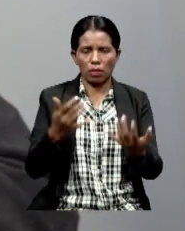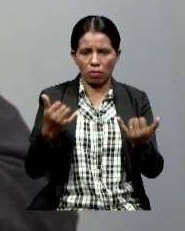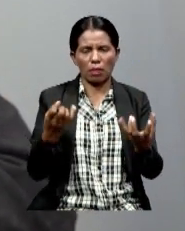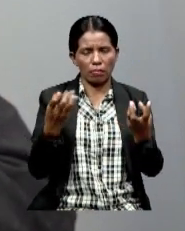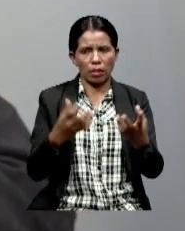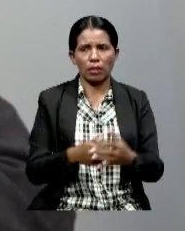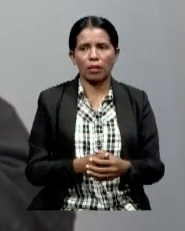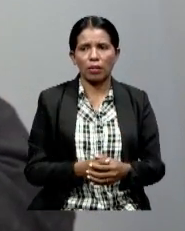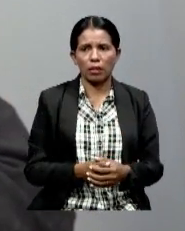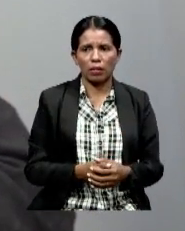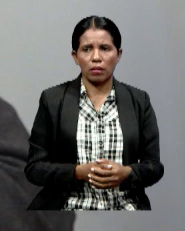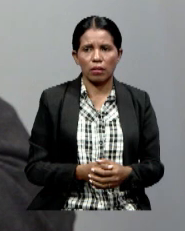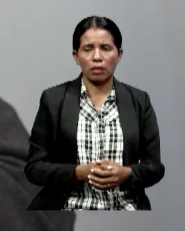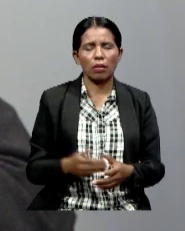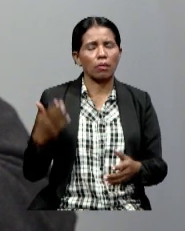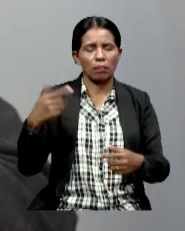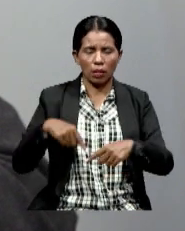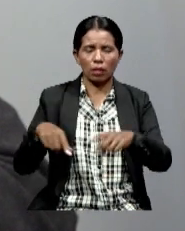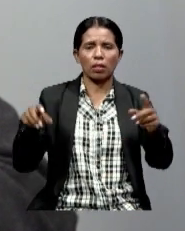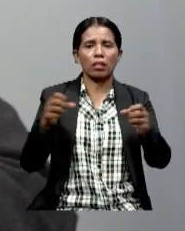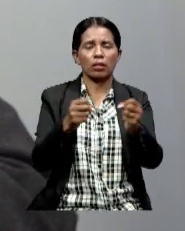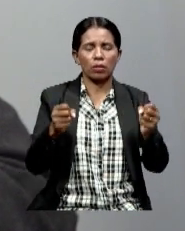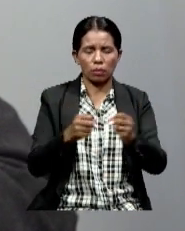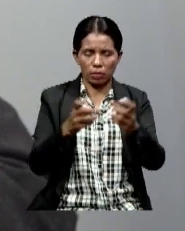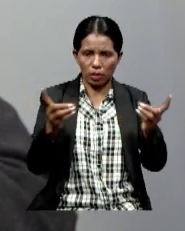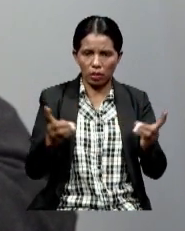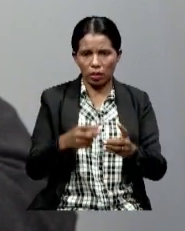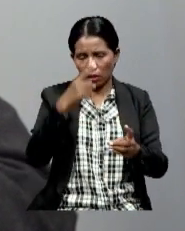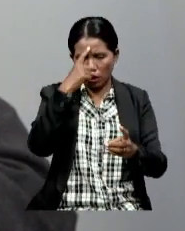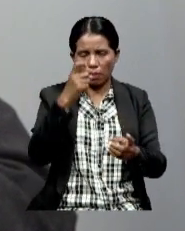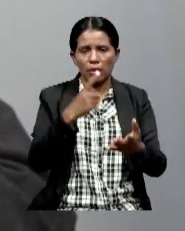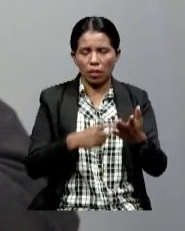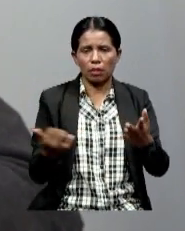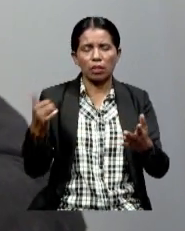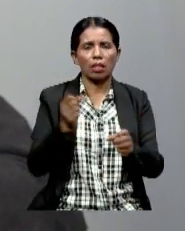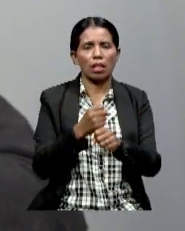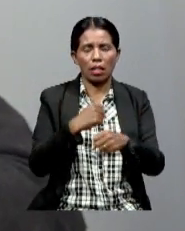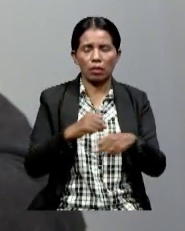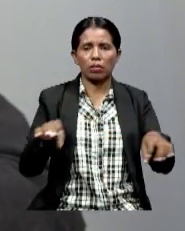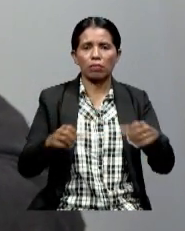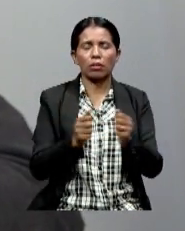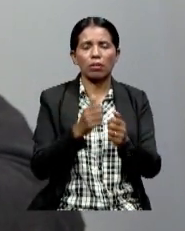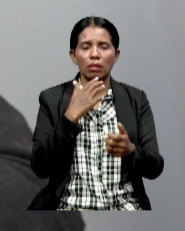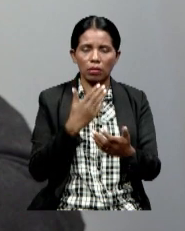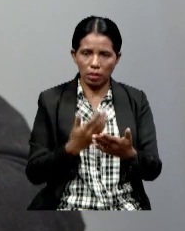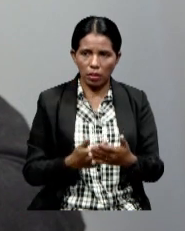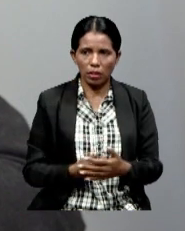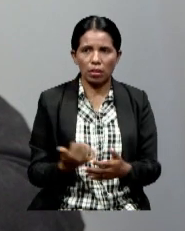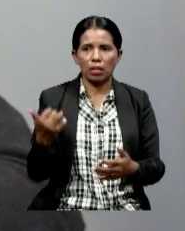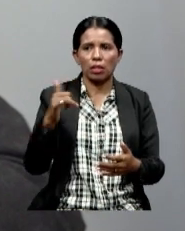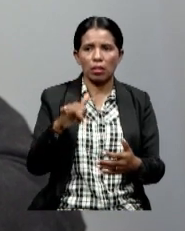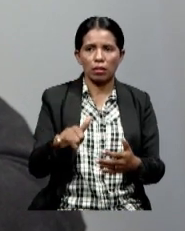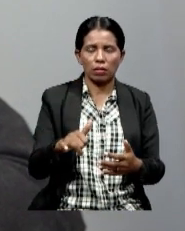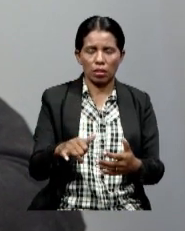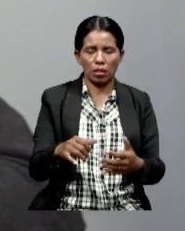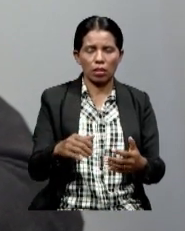to subespecializado na tamba sama ser la bela no serviço dia tamba wahira sira hotu acaba sirnya